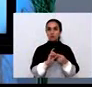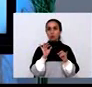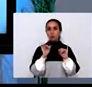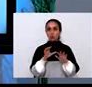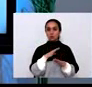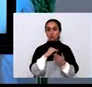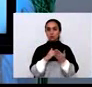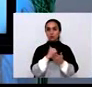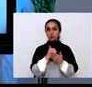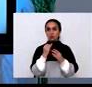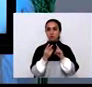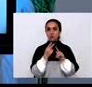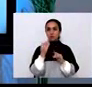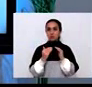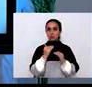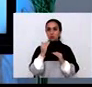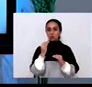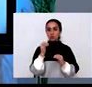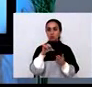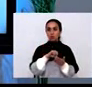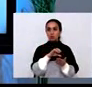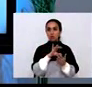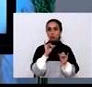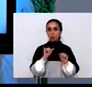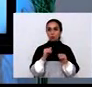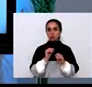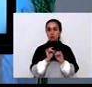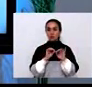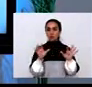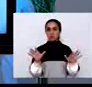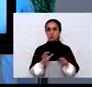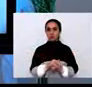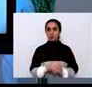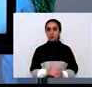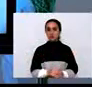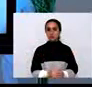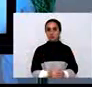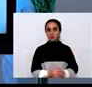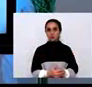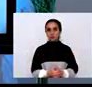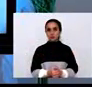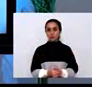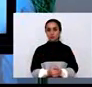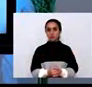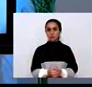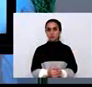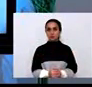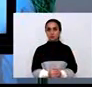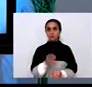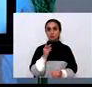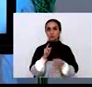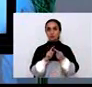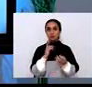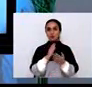могут быть главные и второстепенные члены и могут распространяться, то есть иметь зависимые слова. Для